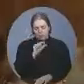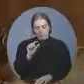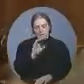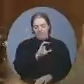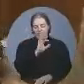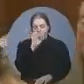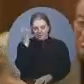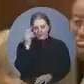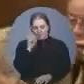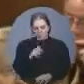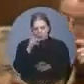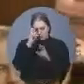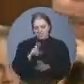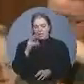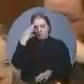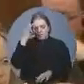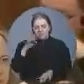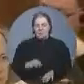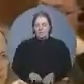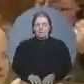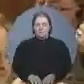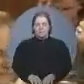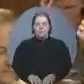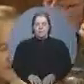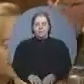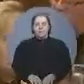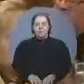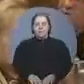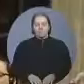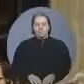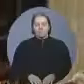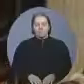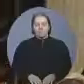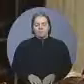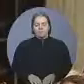fédéral? L'honorable ministre du patrimoine canadien.